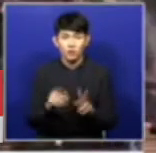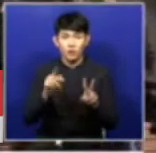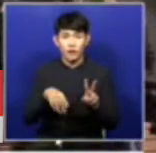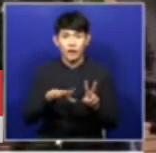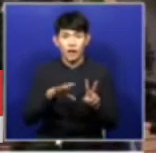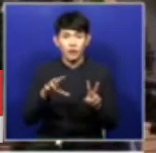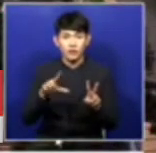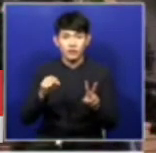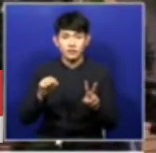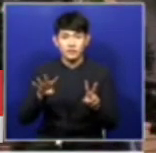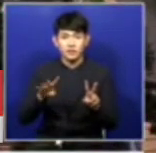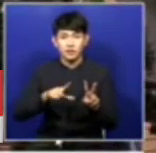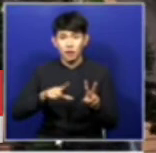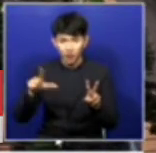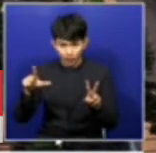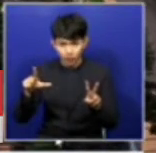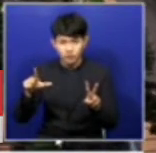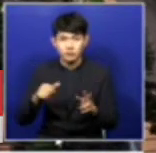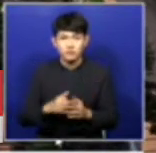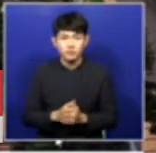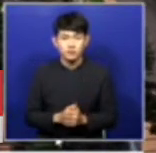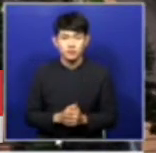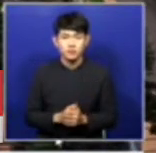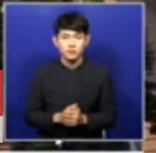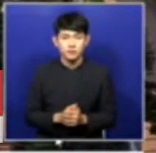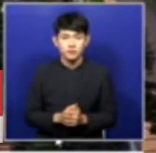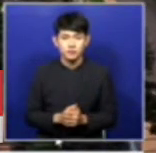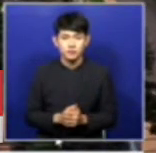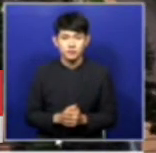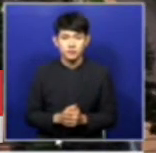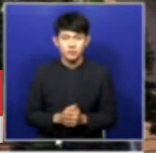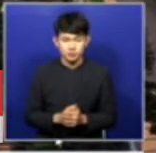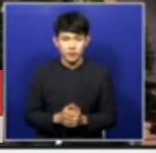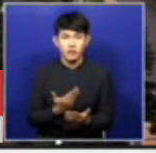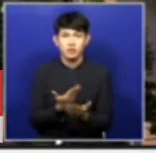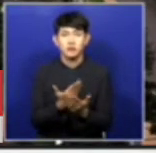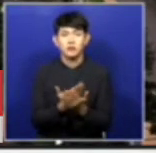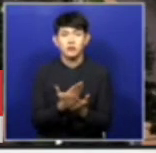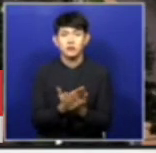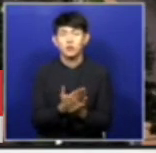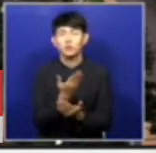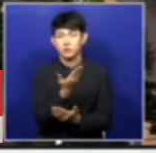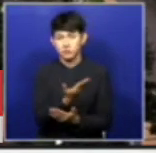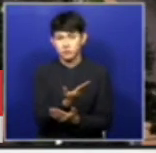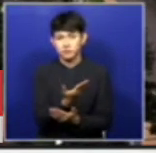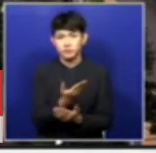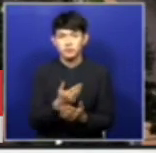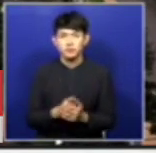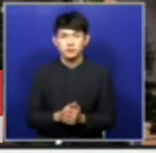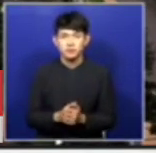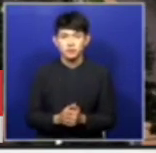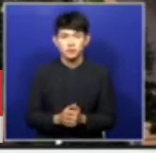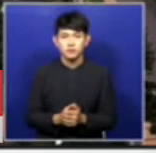2,524 ล้านบาทเศษอันนี้คือตัวเลขนะครับท่านประธานดูที่สไลด์ที่2